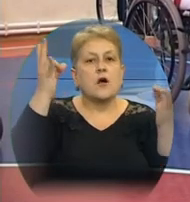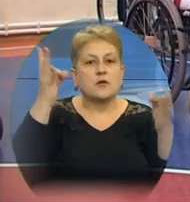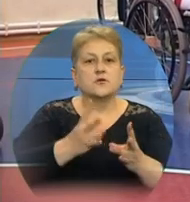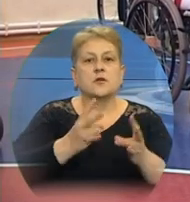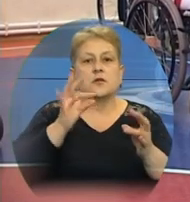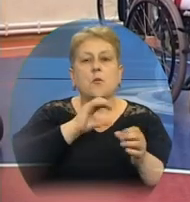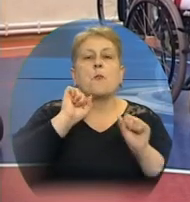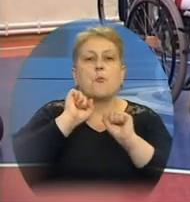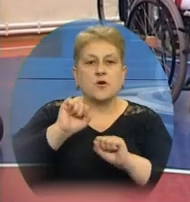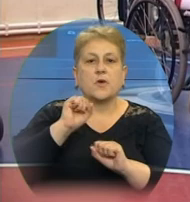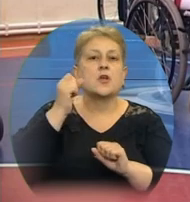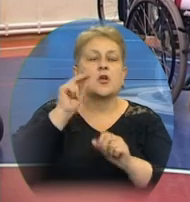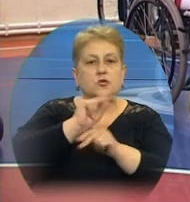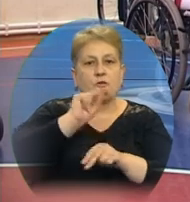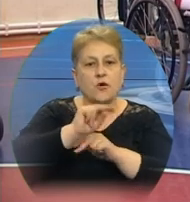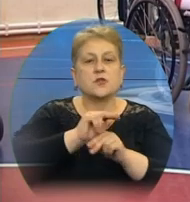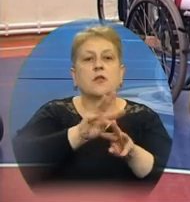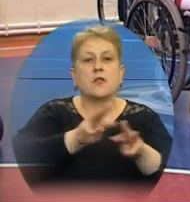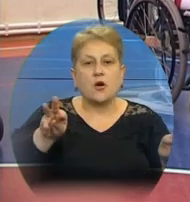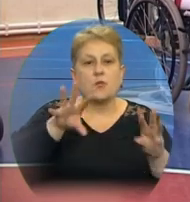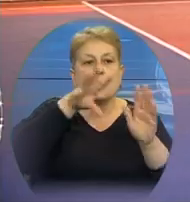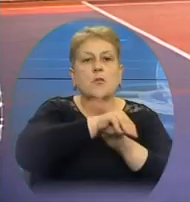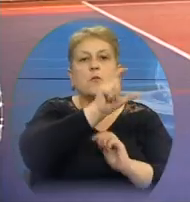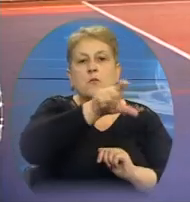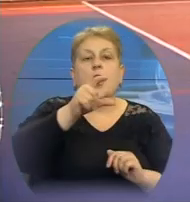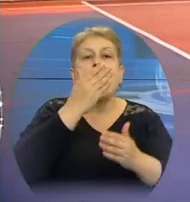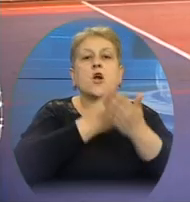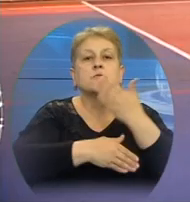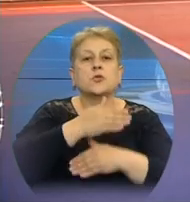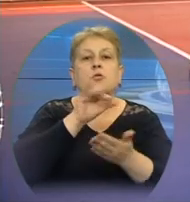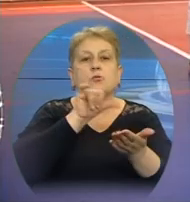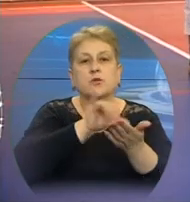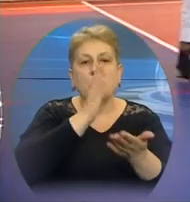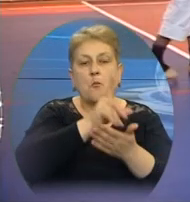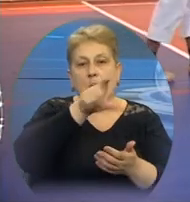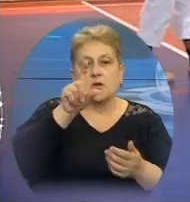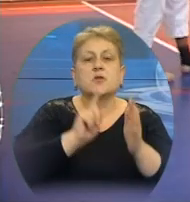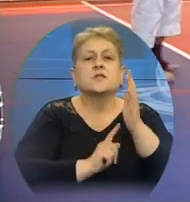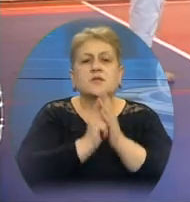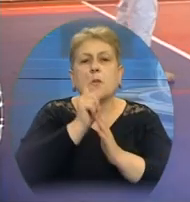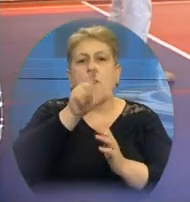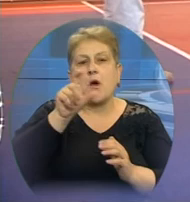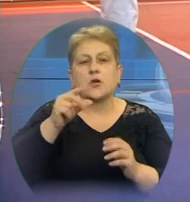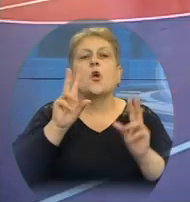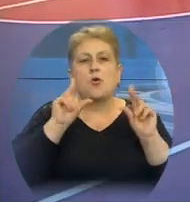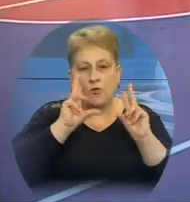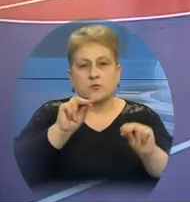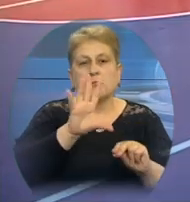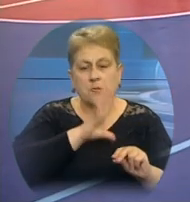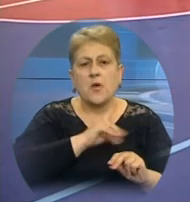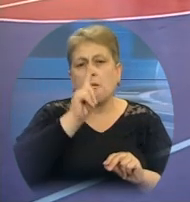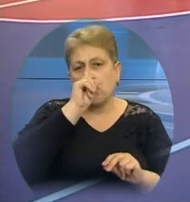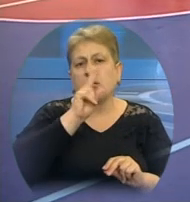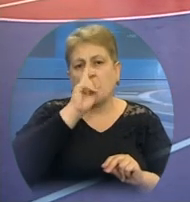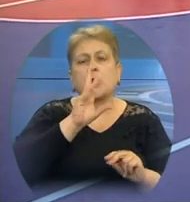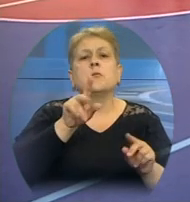անհրաժեշտության դեպքում պաշտպանվել կսովորեցնի նախարարությունում աշխատող հաշմանդամություն ունեցող անձանց։ Սկսնակ մարզիկները խոստովանում են մի քանի